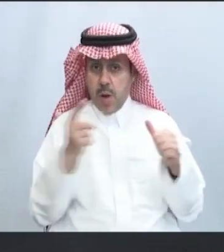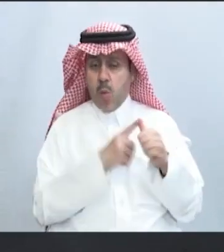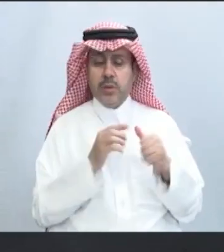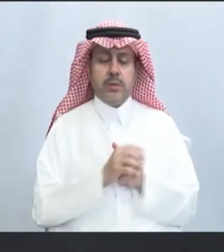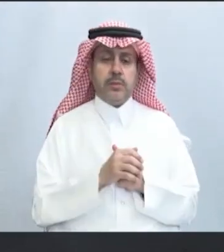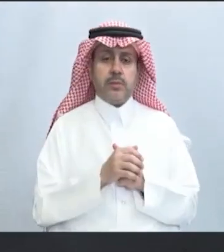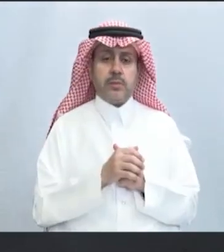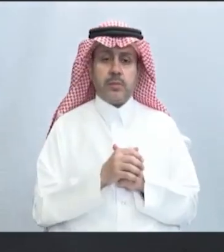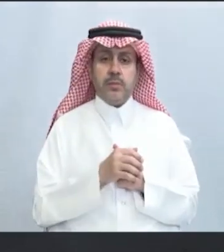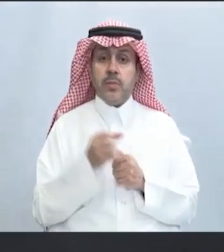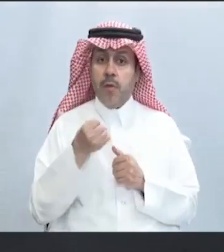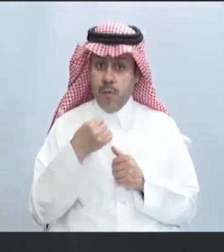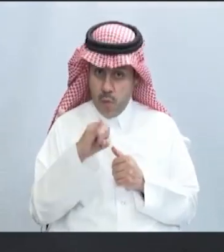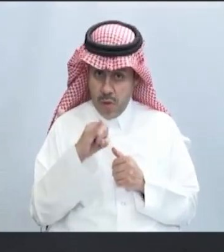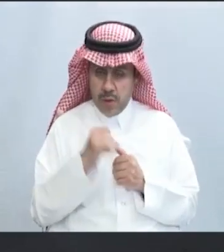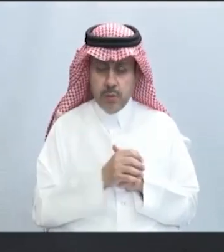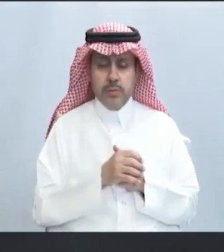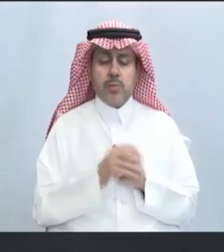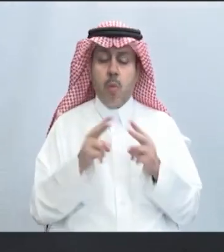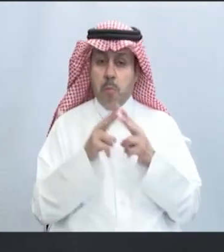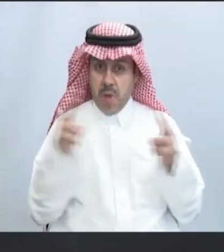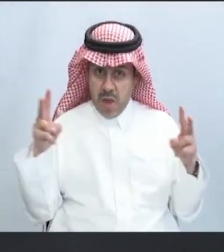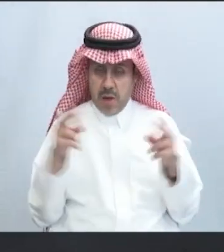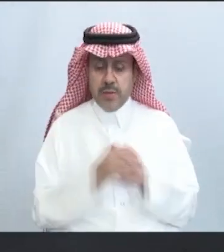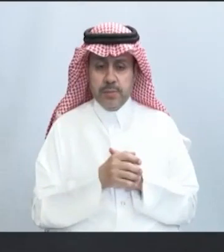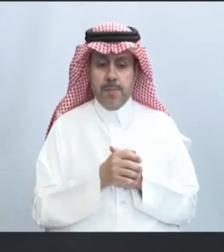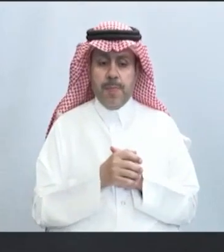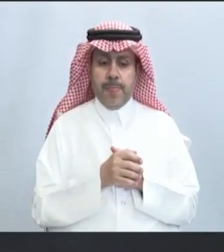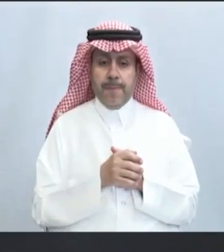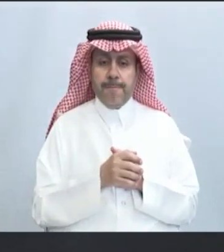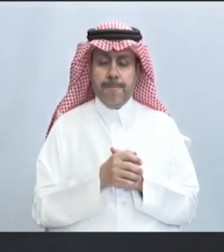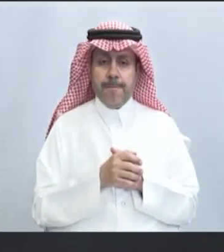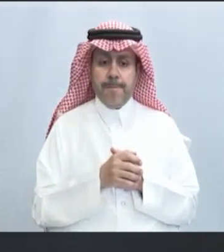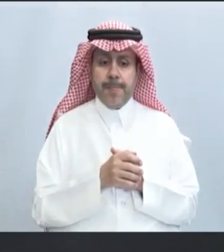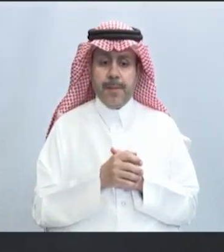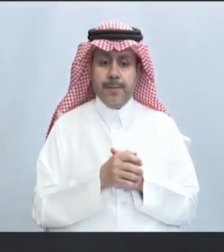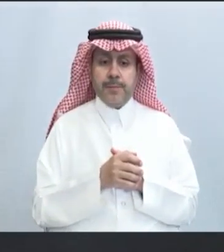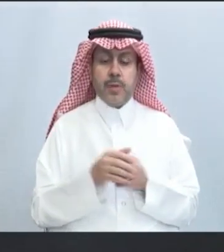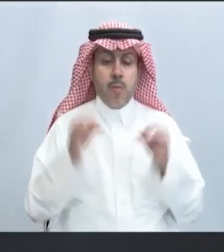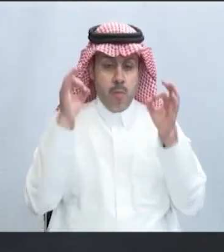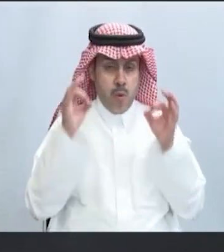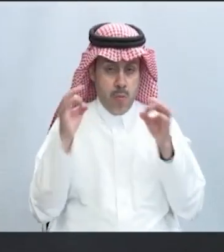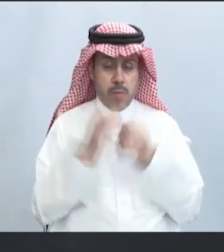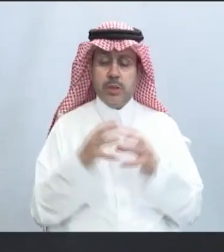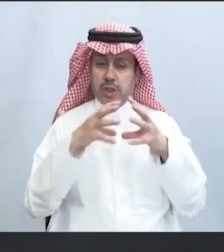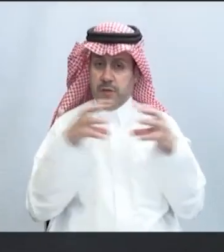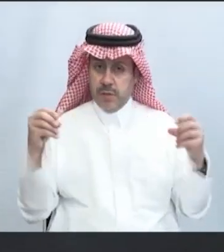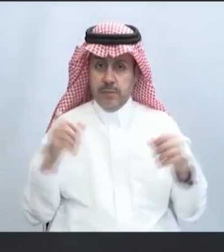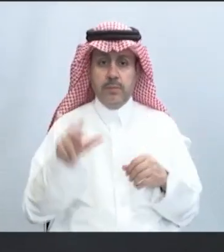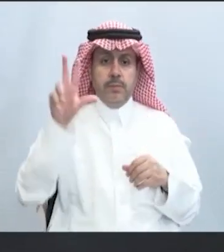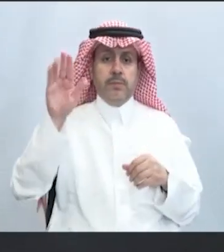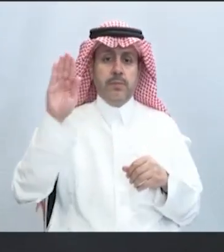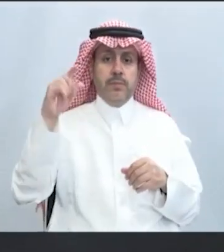ثنوي وبينا لكم ان من المصادر الموثوقه هذا الكتاب المهم تفسير الامام السعدي رحمه